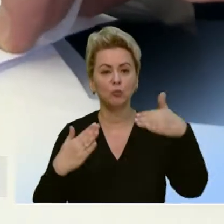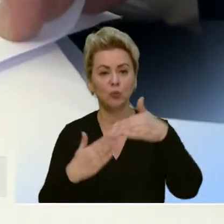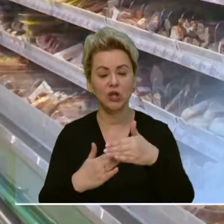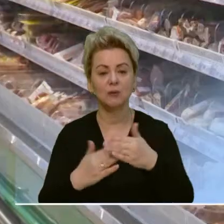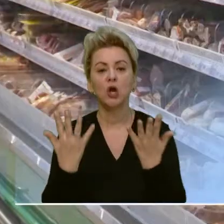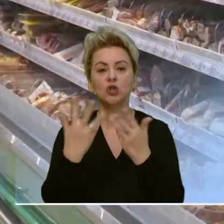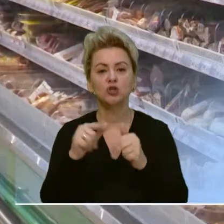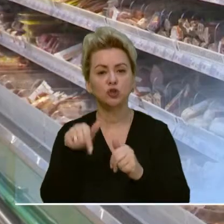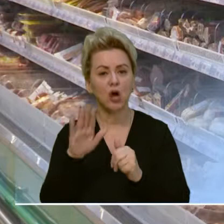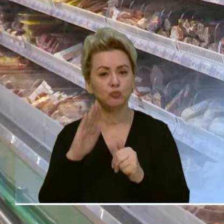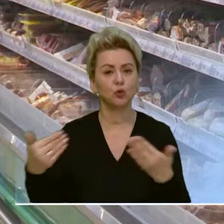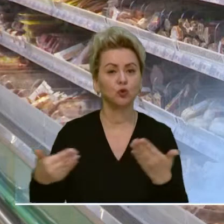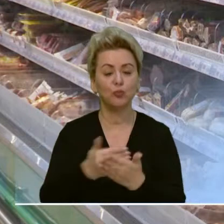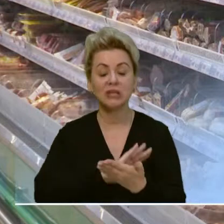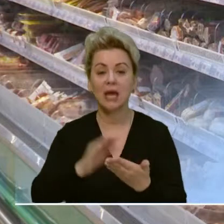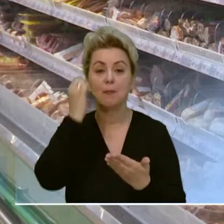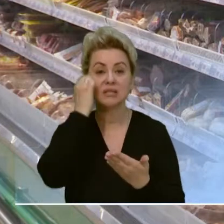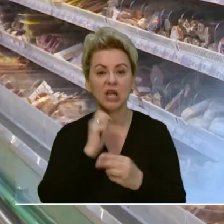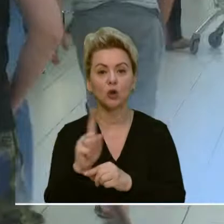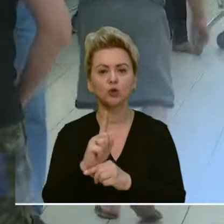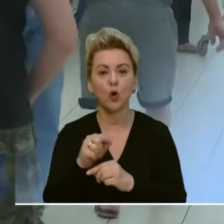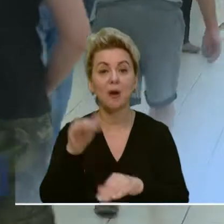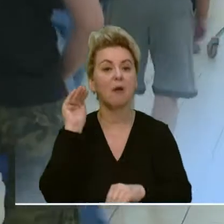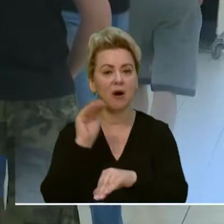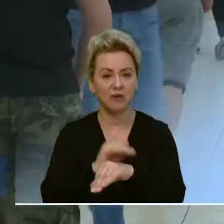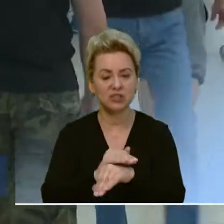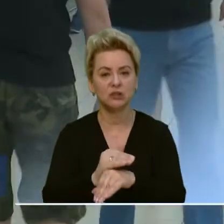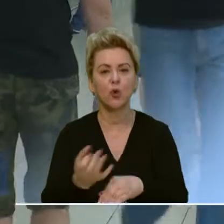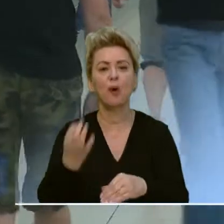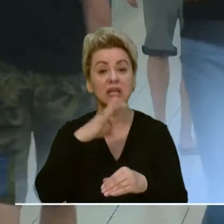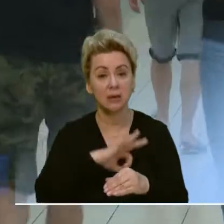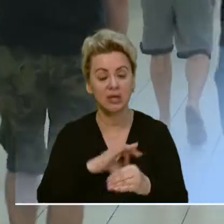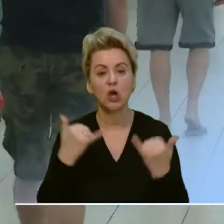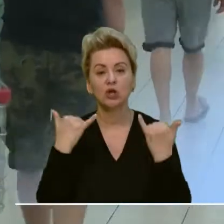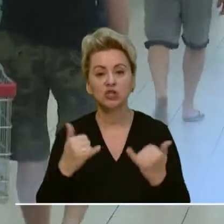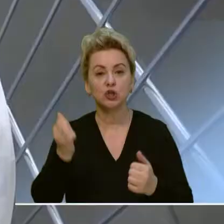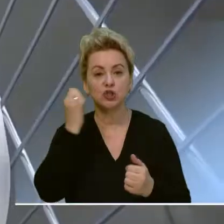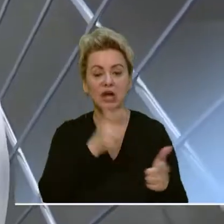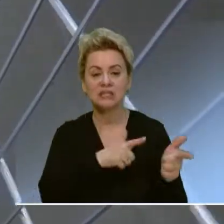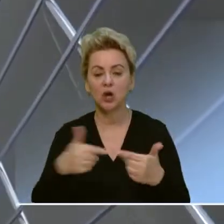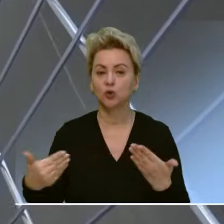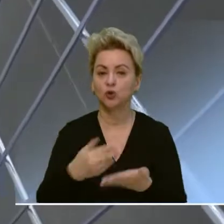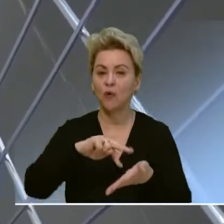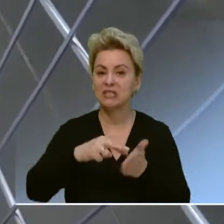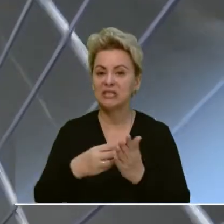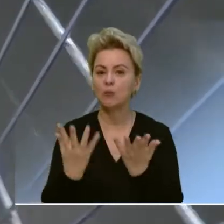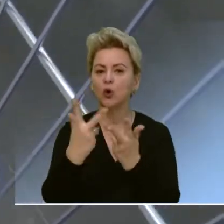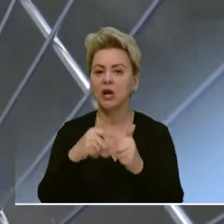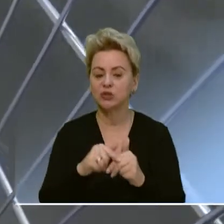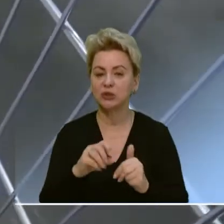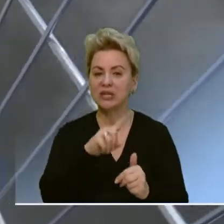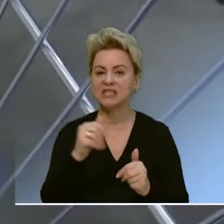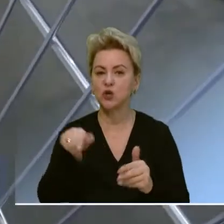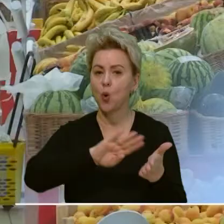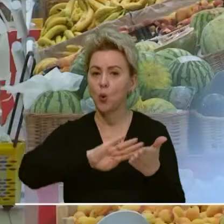минимуме. Считать его будут по-новому, не по старым нормам, а по фактическому потреблению. Сейчас в Москве готовят новую схему расчета. Из